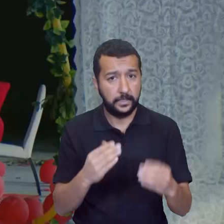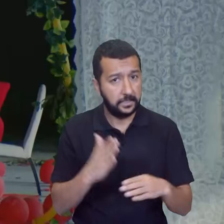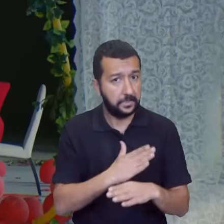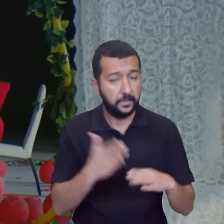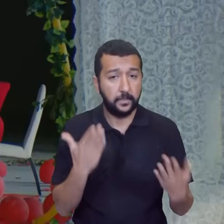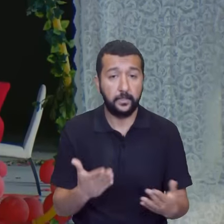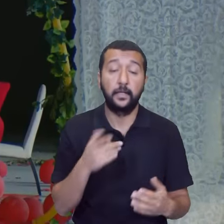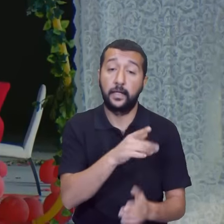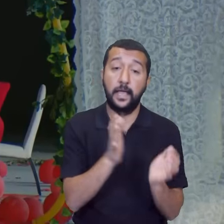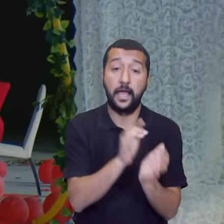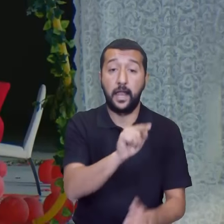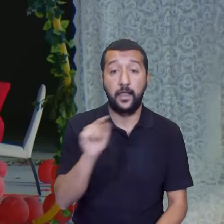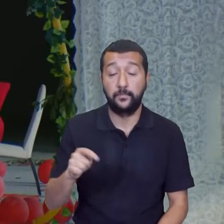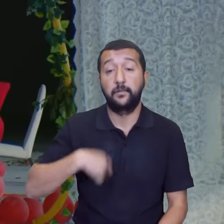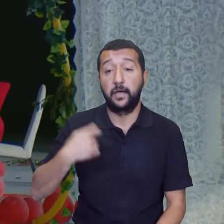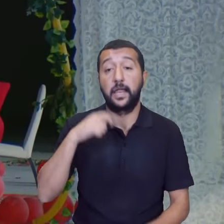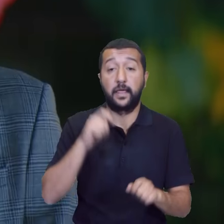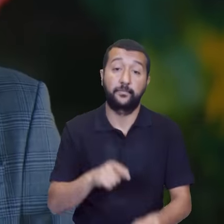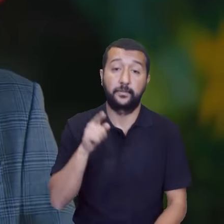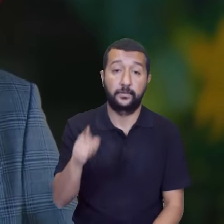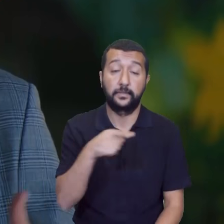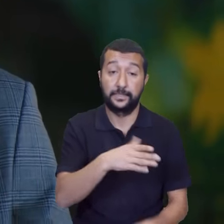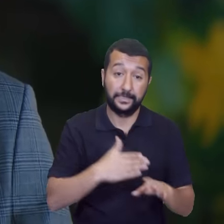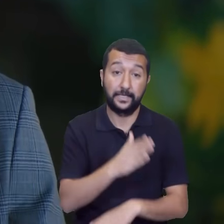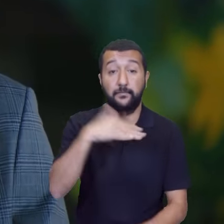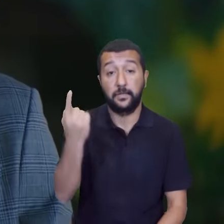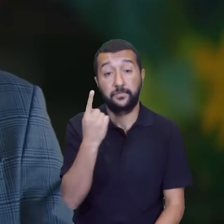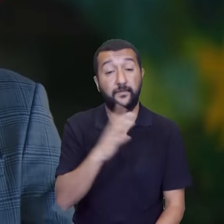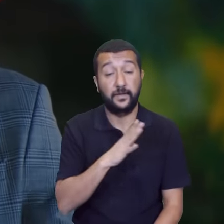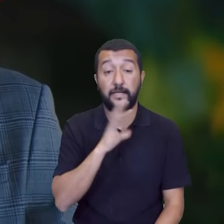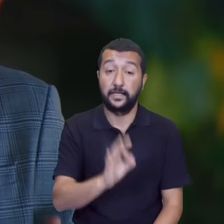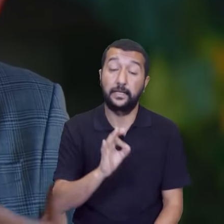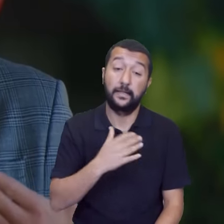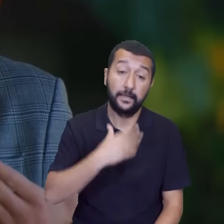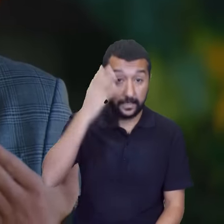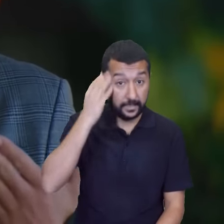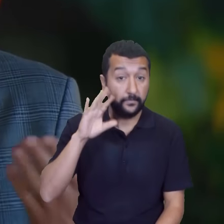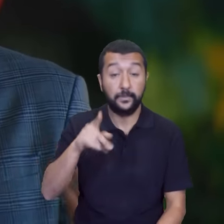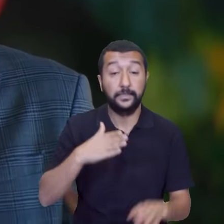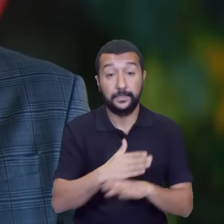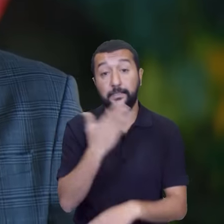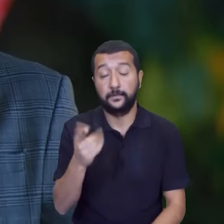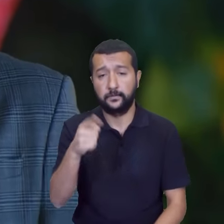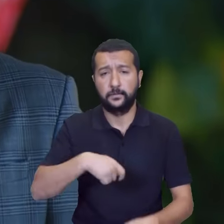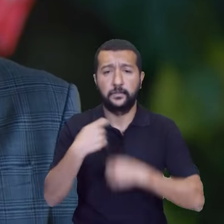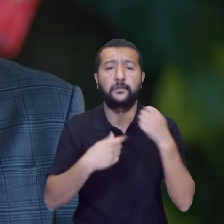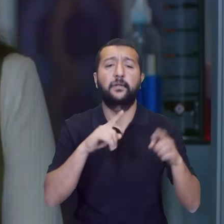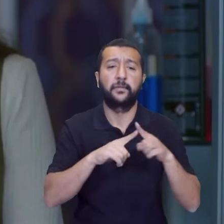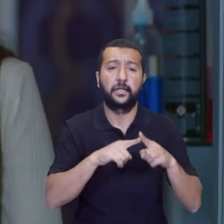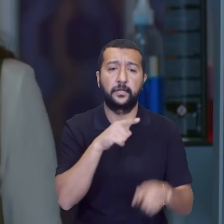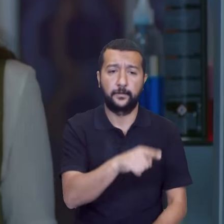Niye? Ailelerimizi falan bahane etti işte. Ya sanki başka bir şey var Emel. Yani sanki... Saçmalama